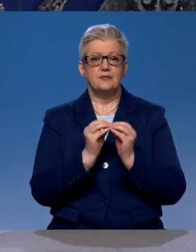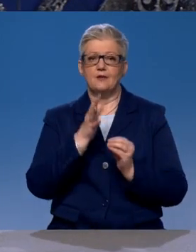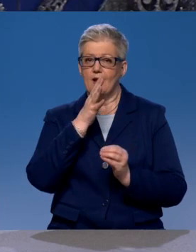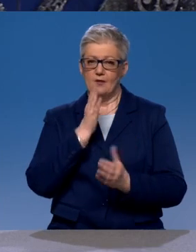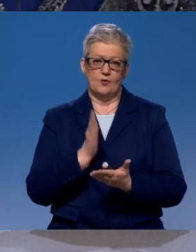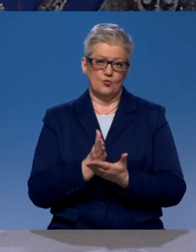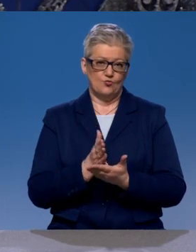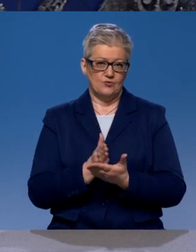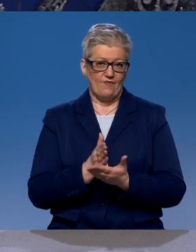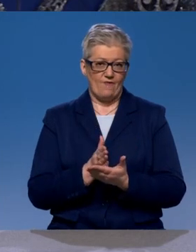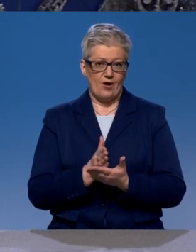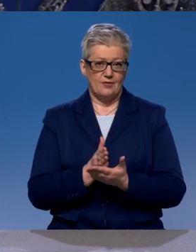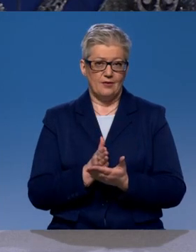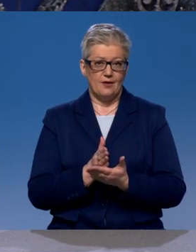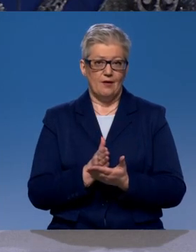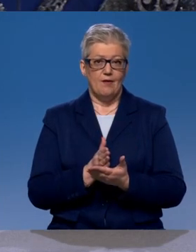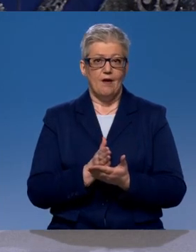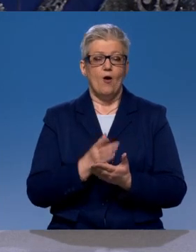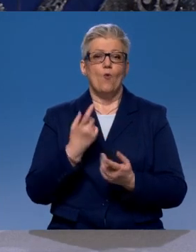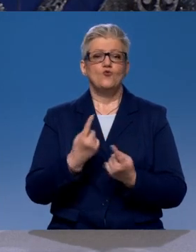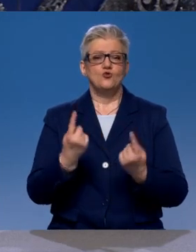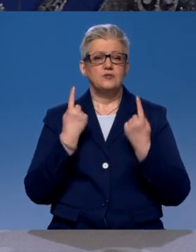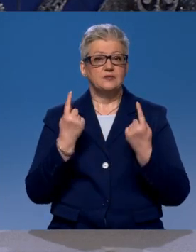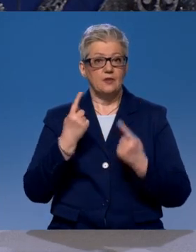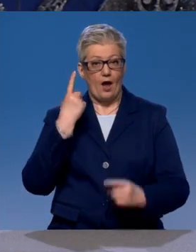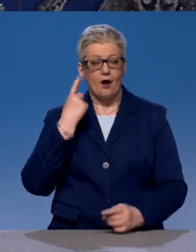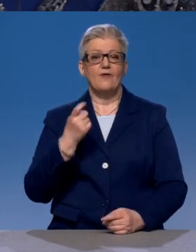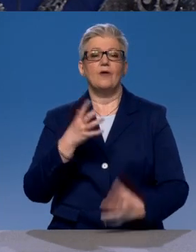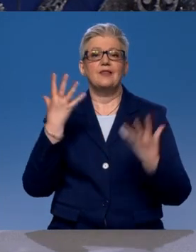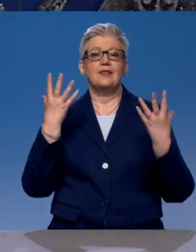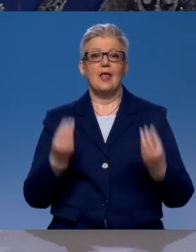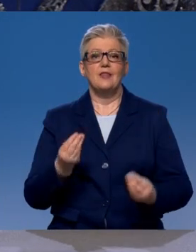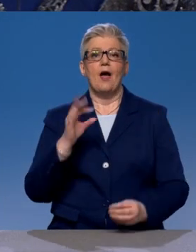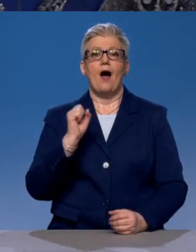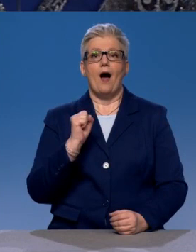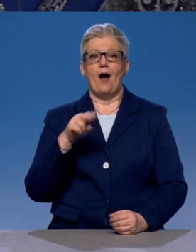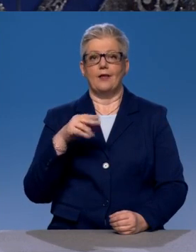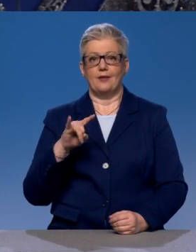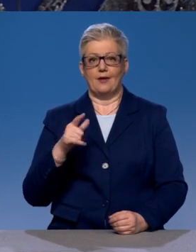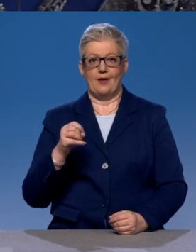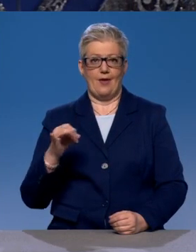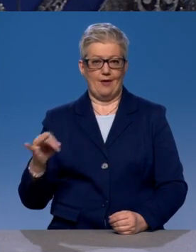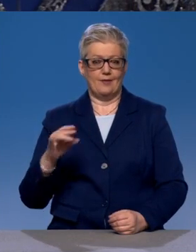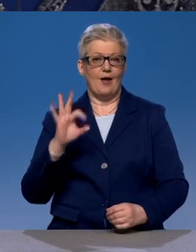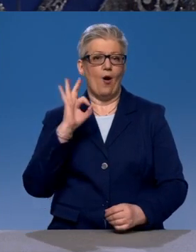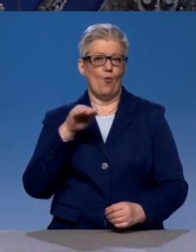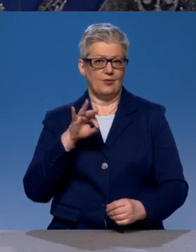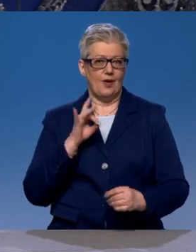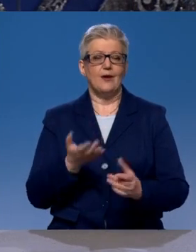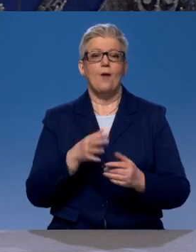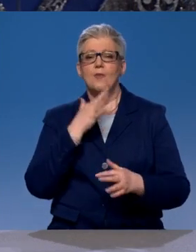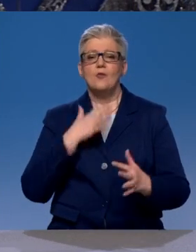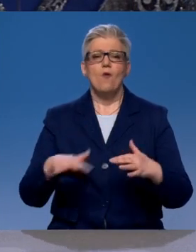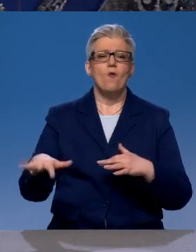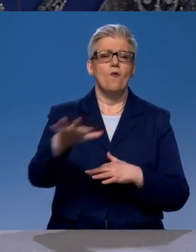существования. Знаковым для нас стал день Адыгеи на ОТР, который познакомил многомиллионную